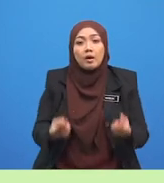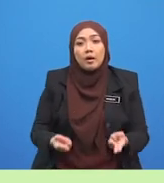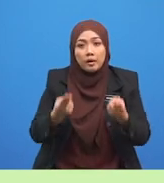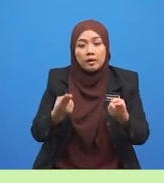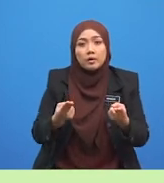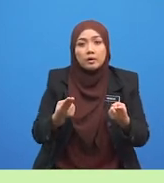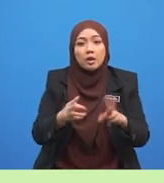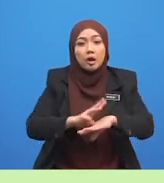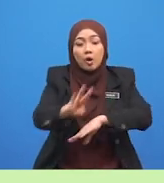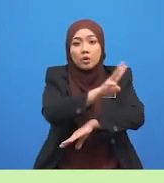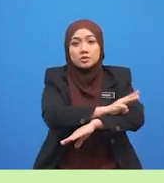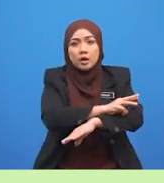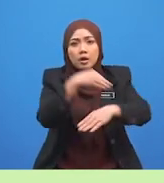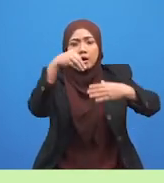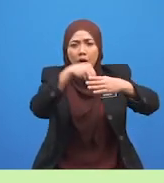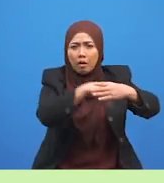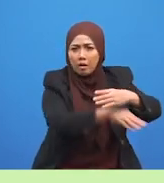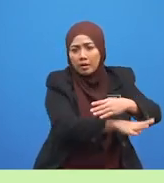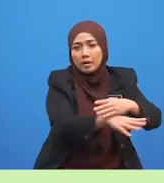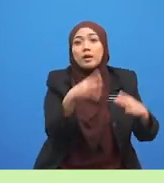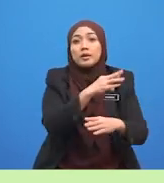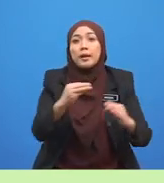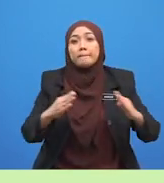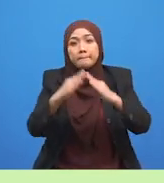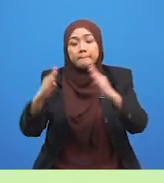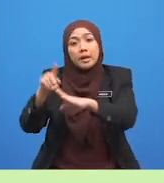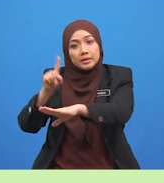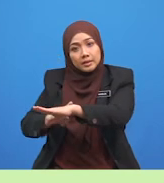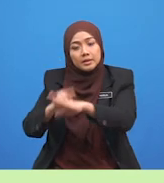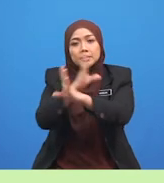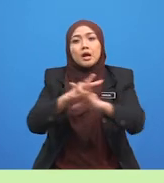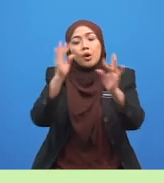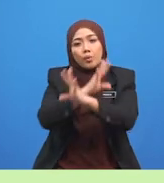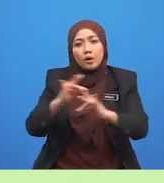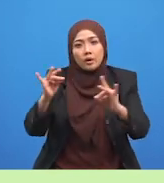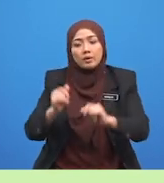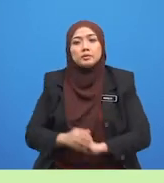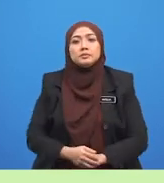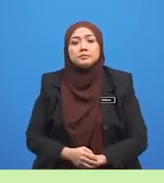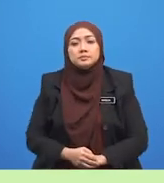kawasan pedalaman dan bandar-bandar lain di Sarawak.